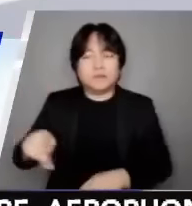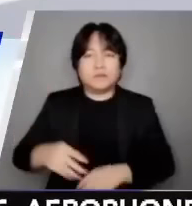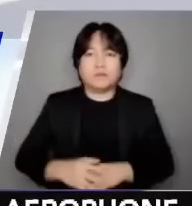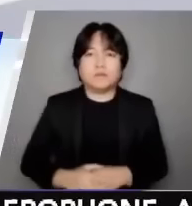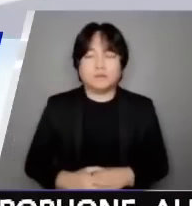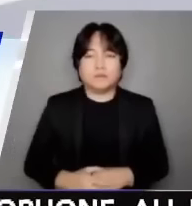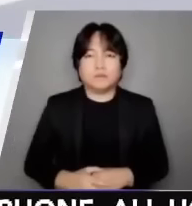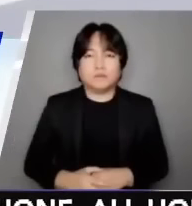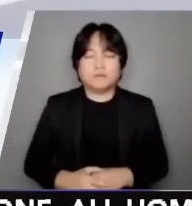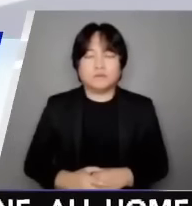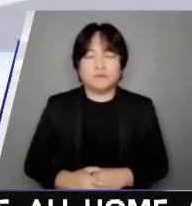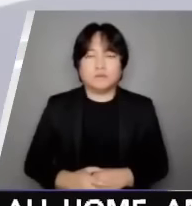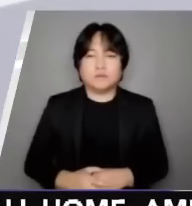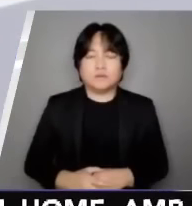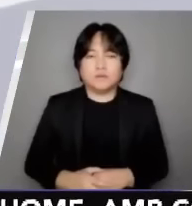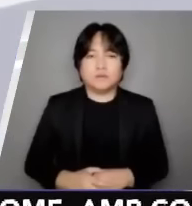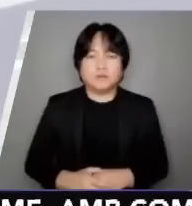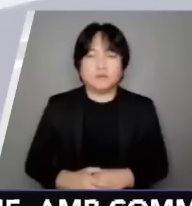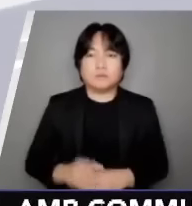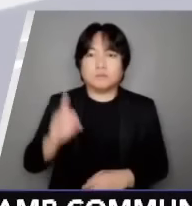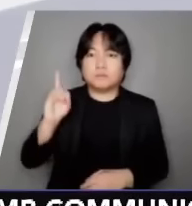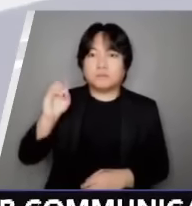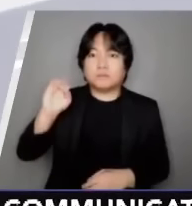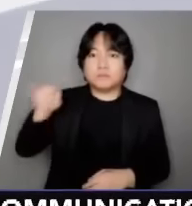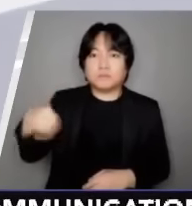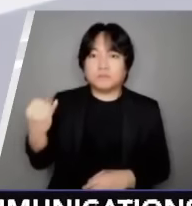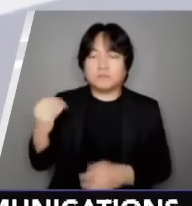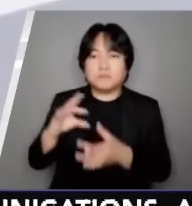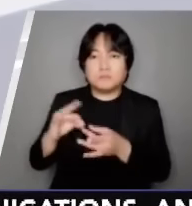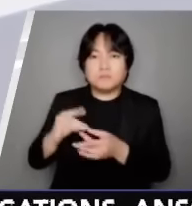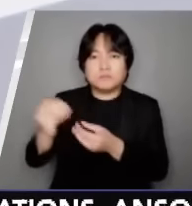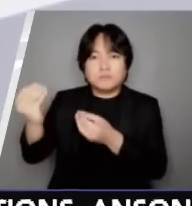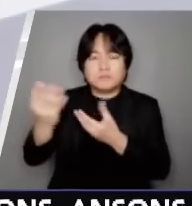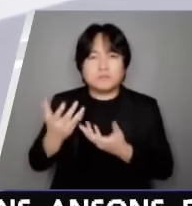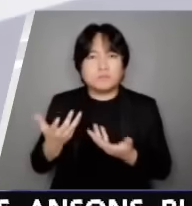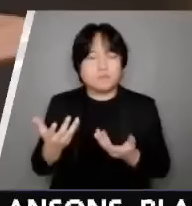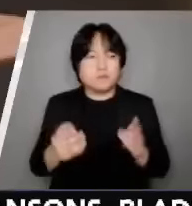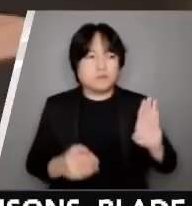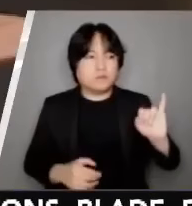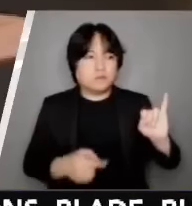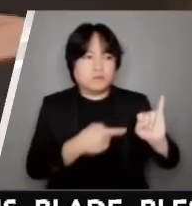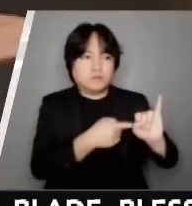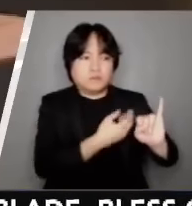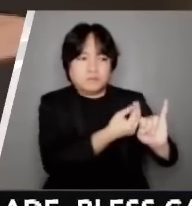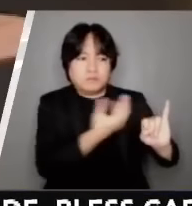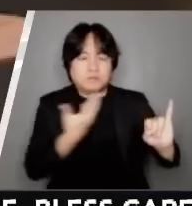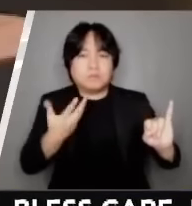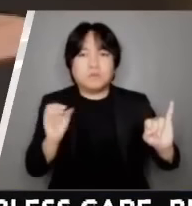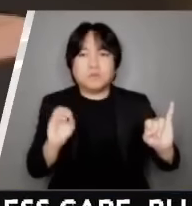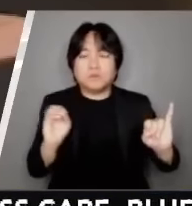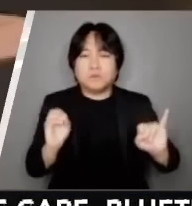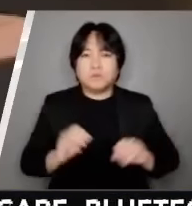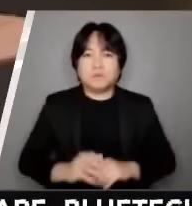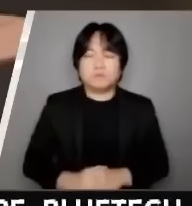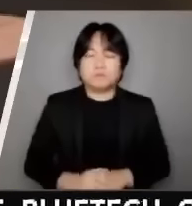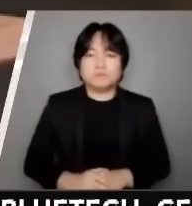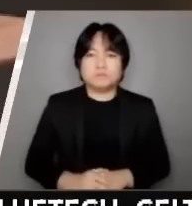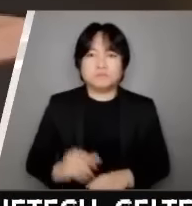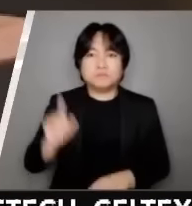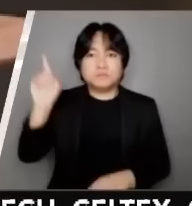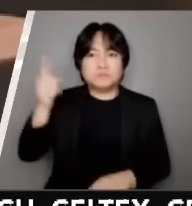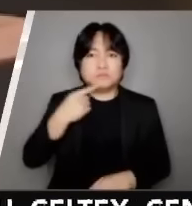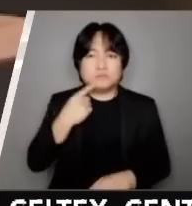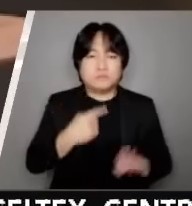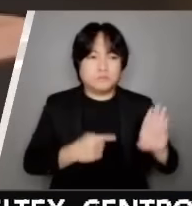go Pero ayon sa DOJ wala namang naiulat ang immigration na tangkang pag-alis niya nangako ang bi na hindi nila